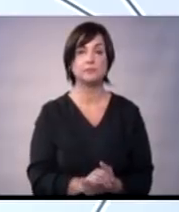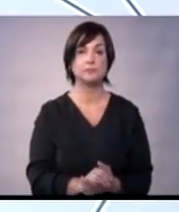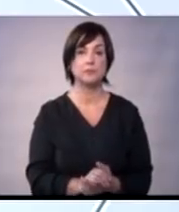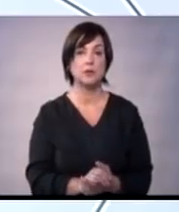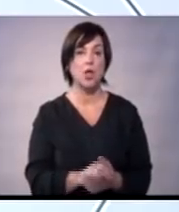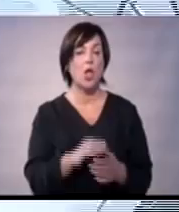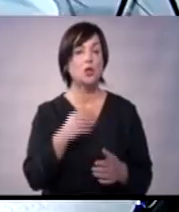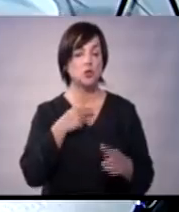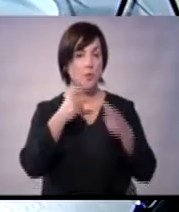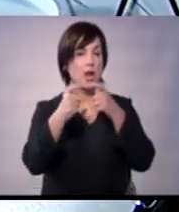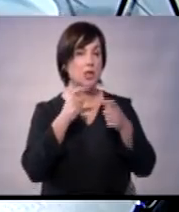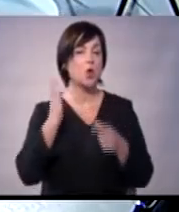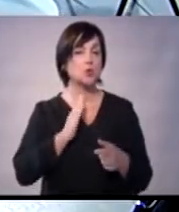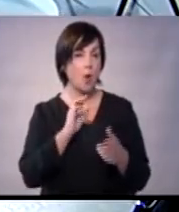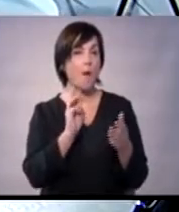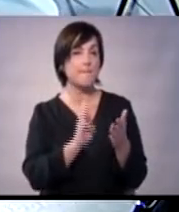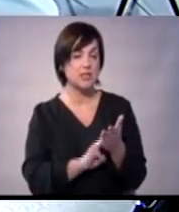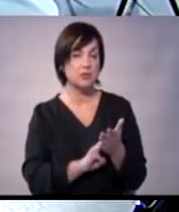Сум разговарал со господинот Мицковски.